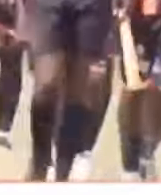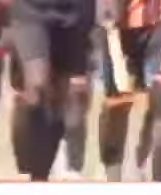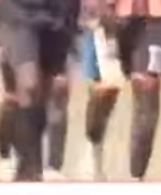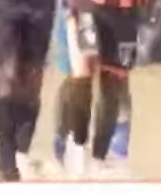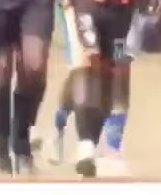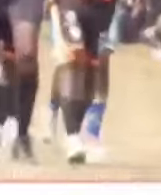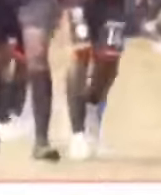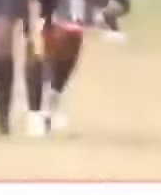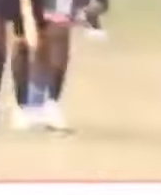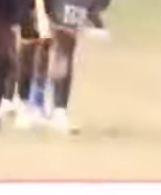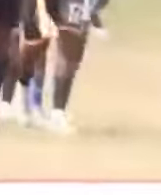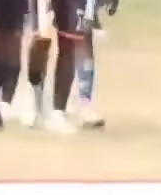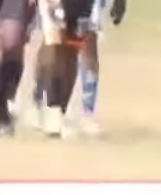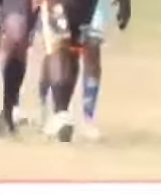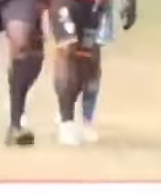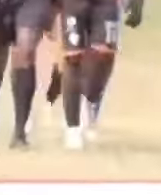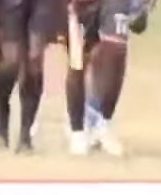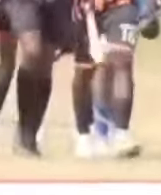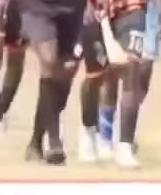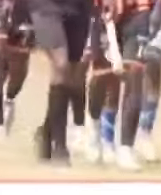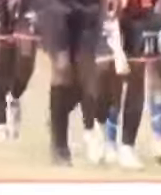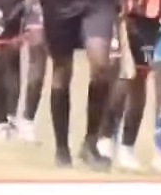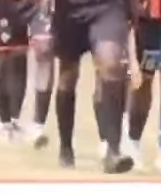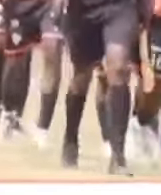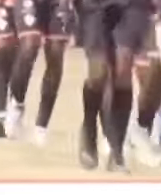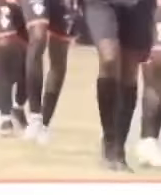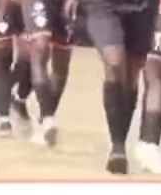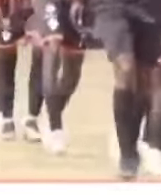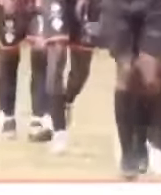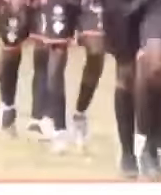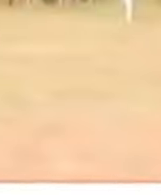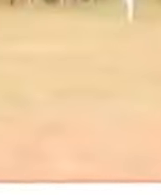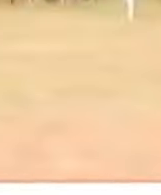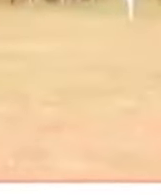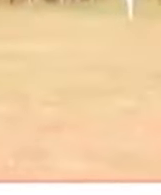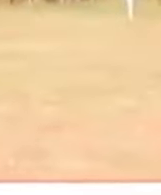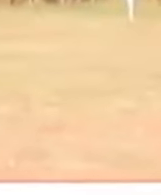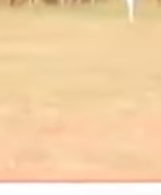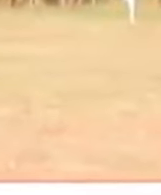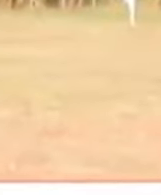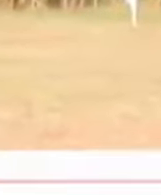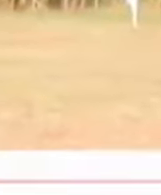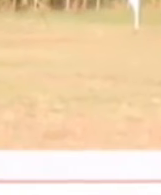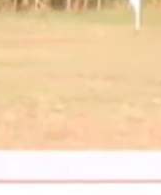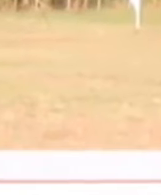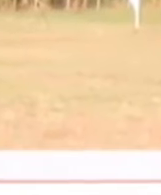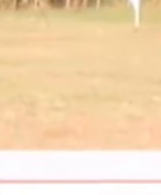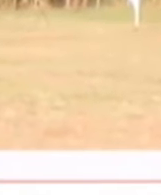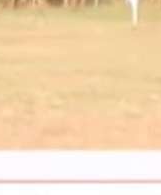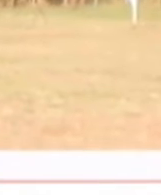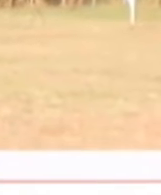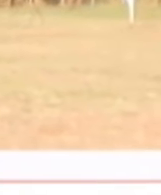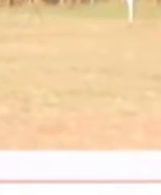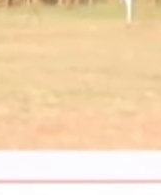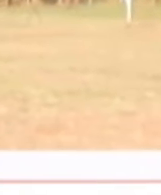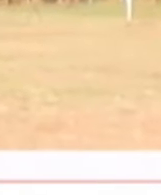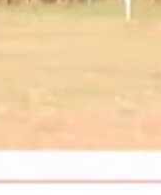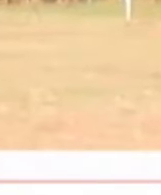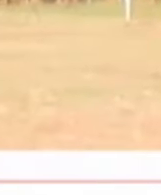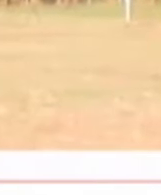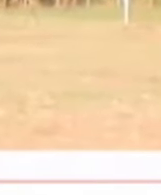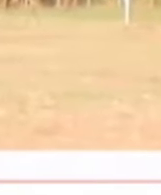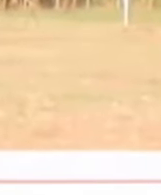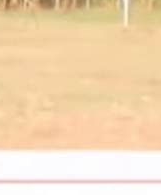Asobodde okubanga samba bulungi kubanga olw'ensonga nti Bugema tekosinzize goolo nga bulijjo otemidde emikisa gyaffe okugikonvatinga isobodde okukowozinga mu second